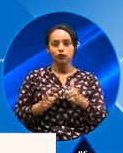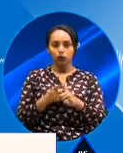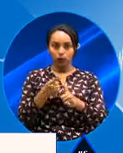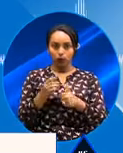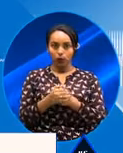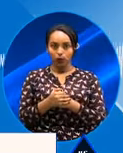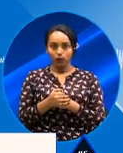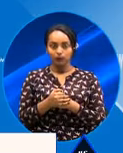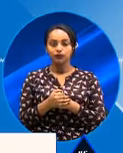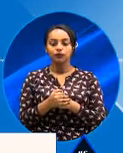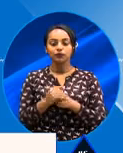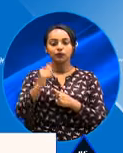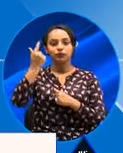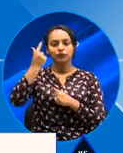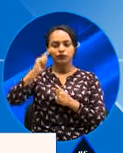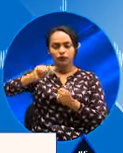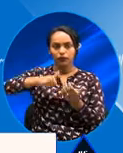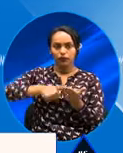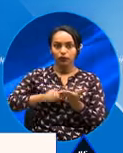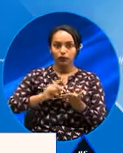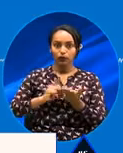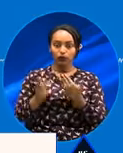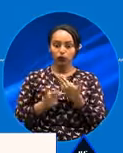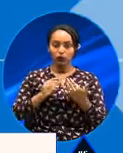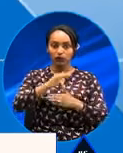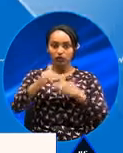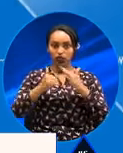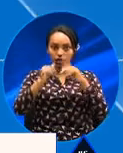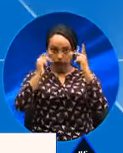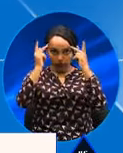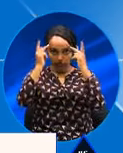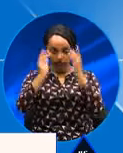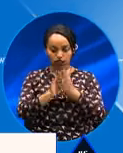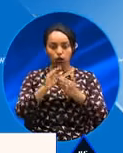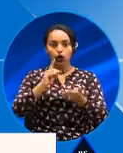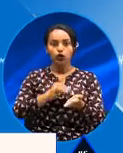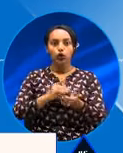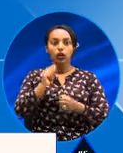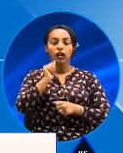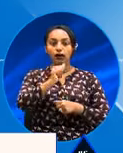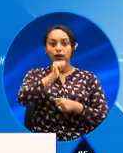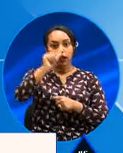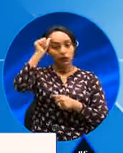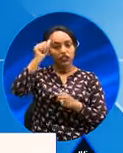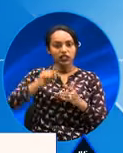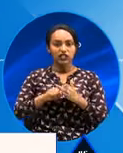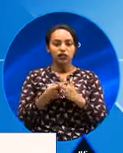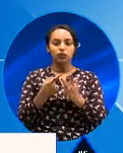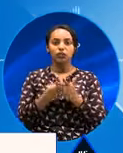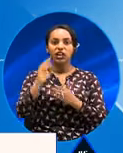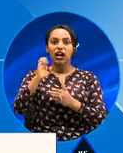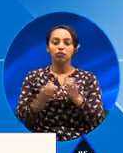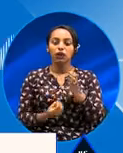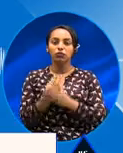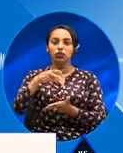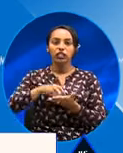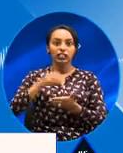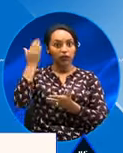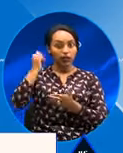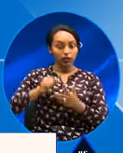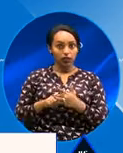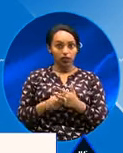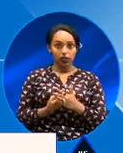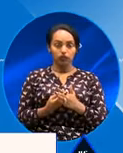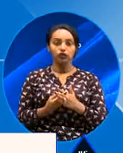የመጀመሪያው የአረንጓዴ አሻራ መርሃ ግብርን ጠቅላይ ሚኒስትር ዶክተር አብይ አህመድ ሲያስጀምሩ በዚህ በአርባ ምንጭ ከተማ ነበር